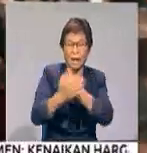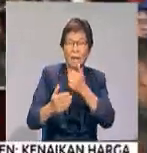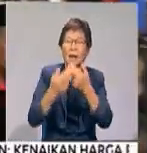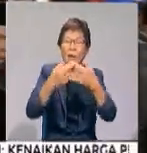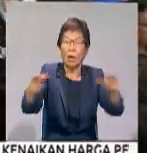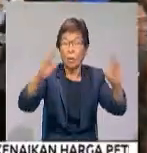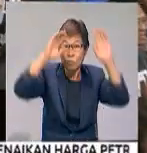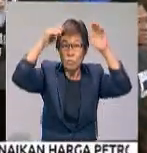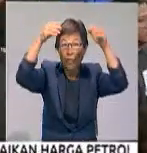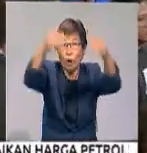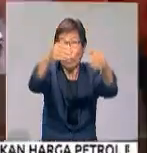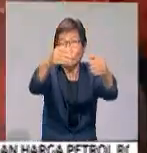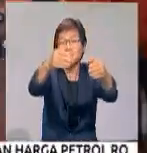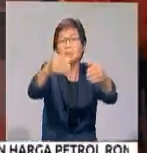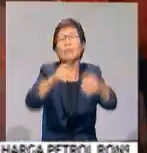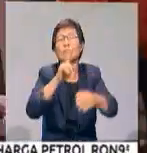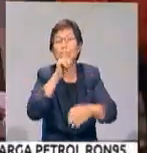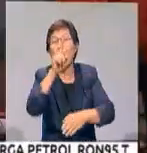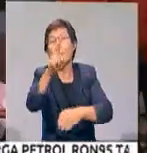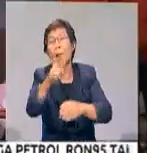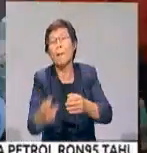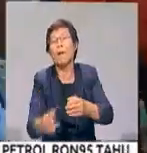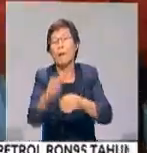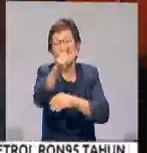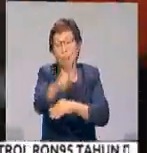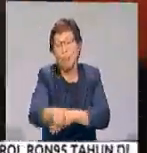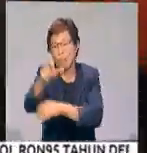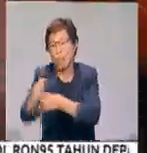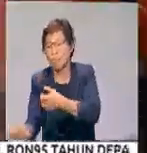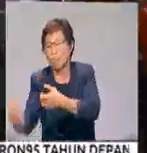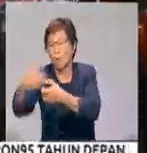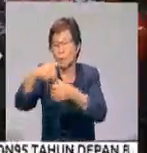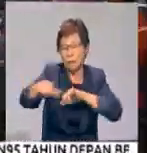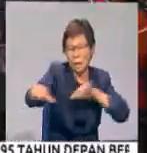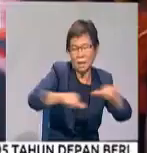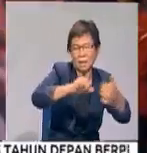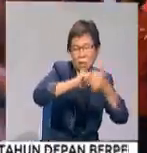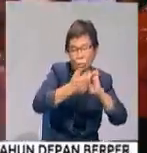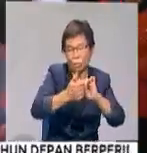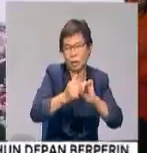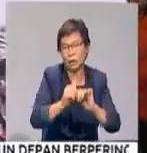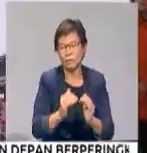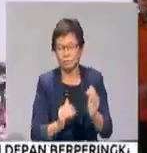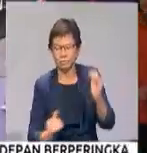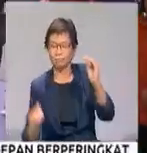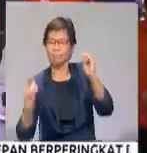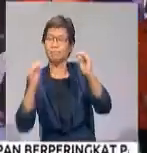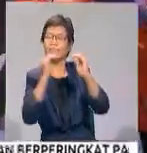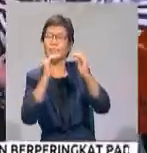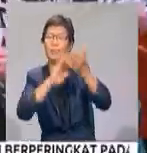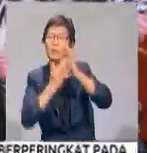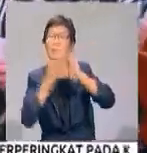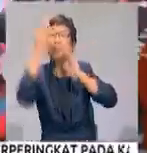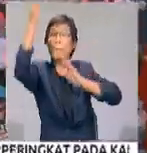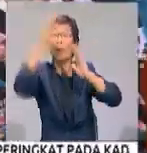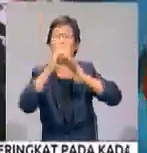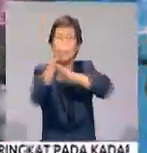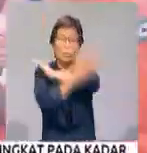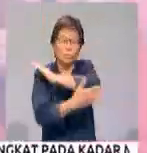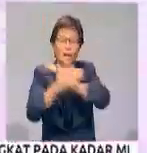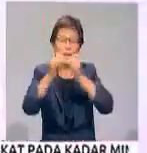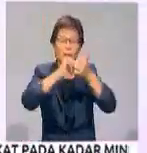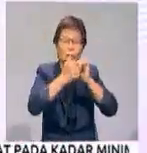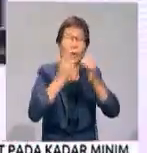fokus diberi kepada memastikan pelibatan rakyat dalam aktiviti sukan sejajar hasrat menjadikan Malaysia sebuah negara